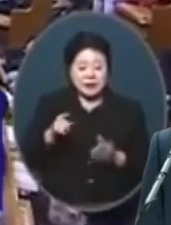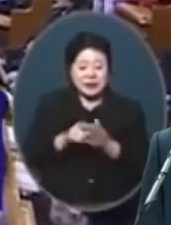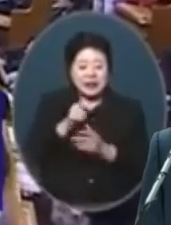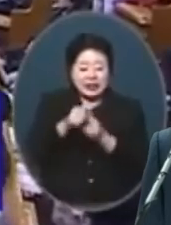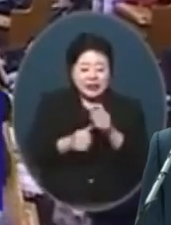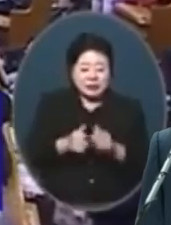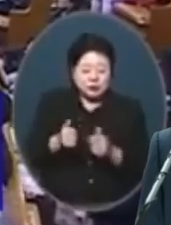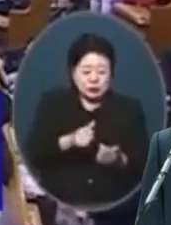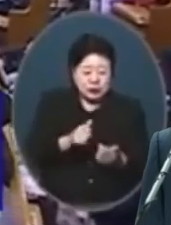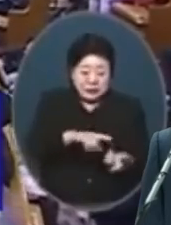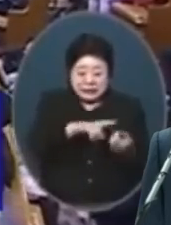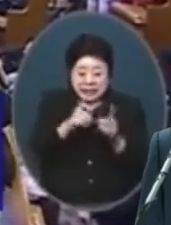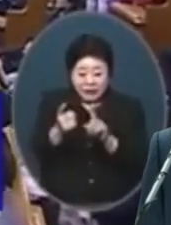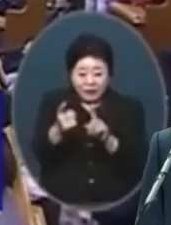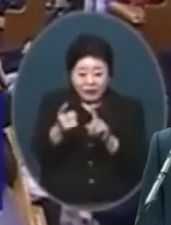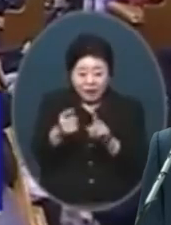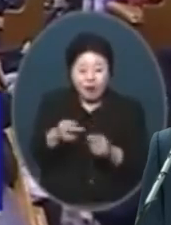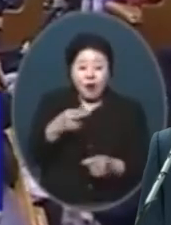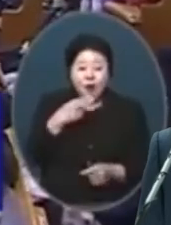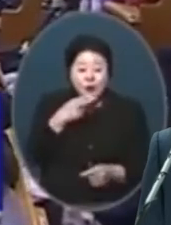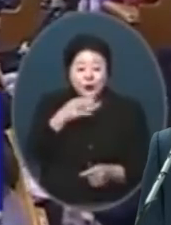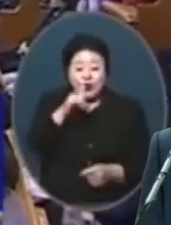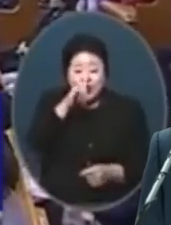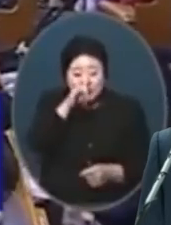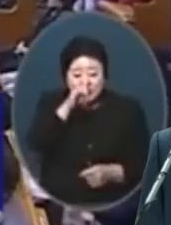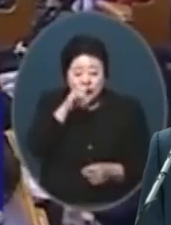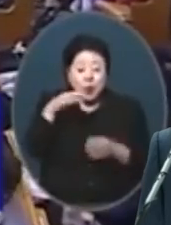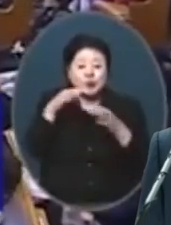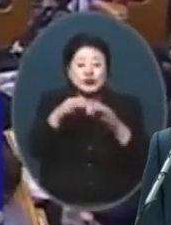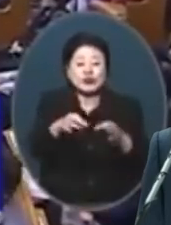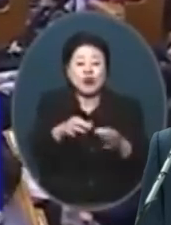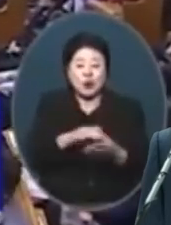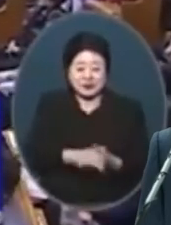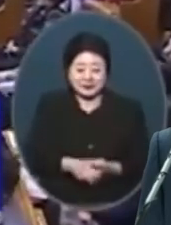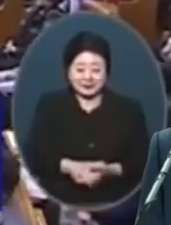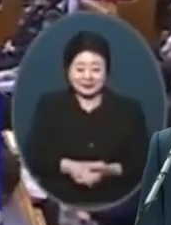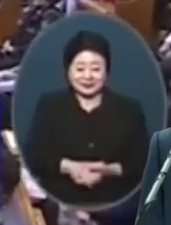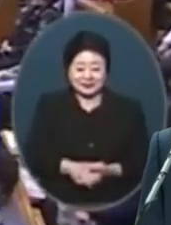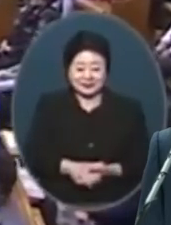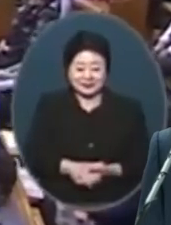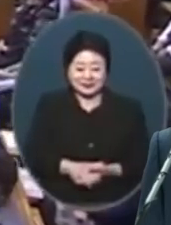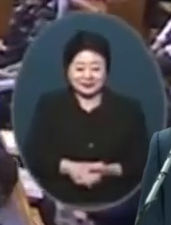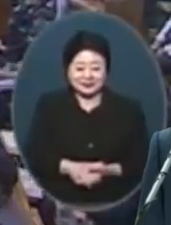하나님은 죽은 자를 살리시며 없는 것을 있는 것으로 부르시는 이신이라.